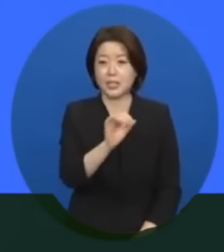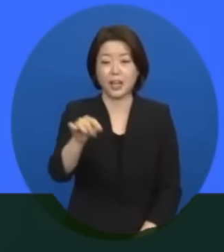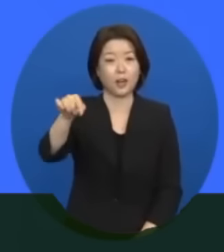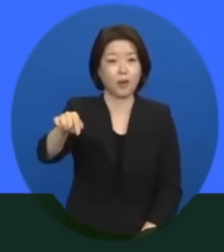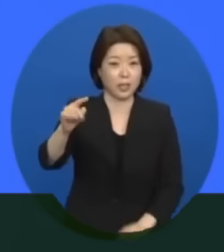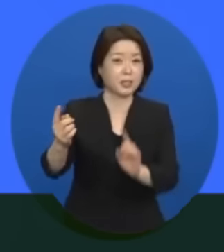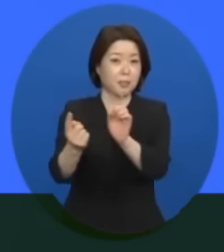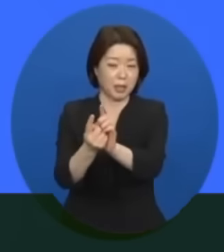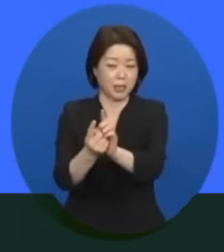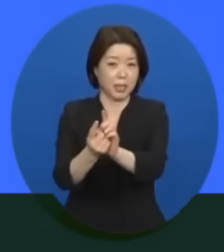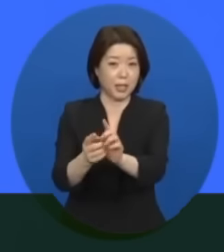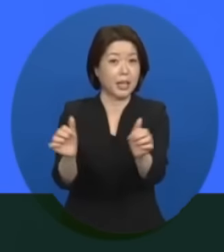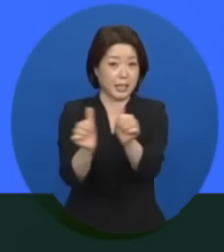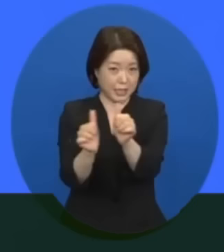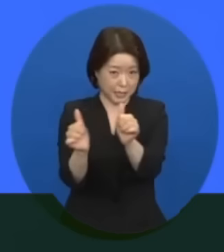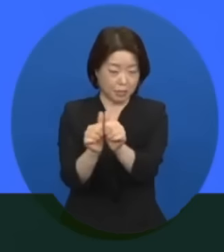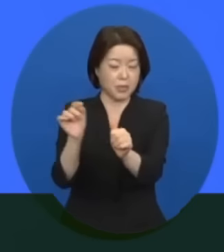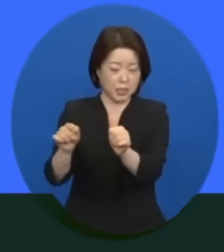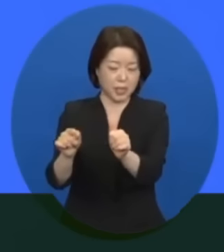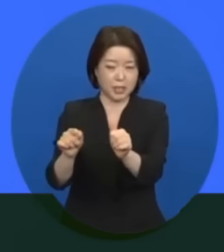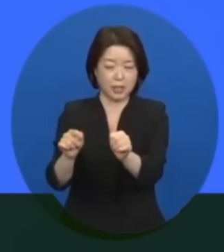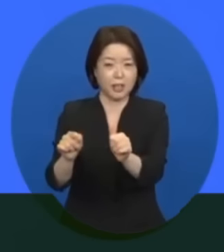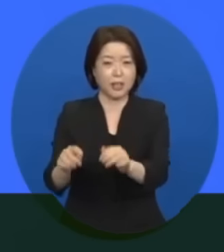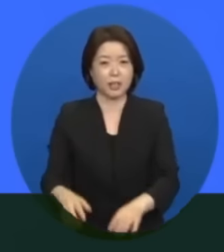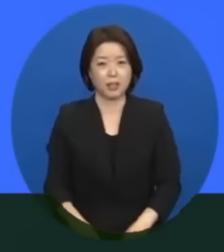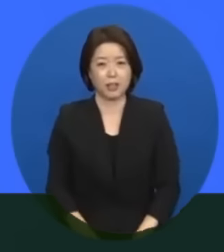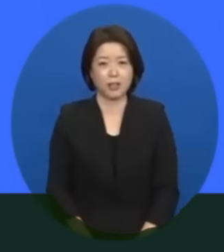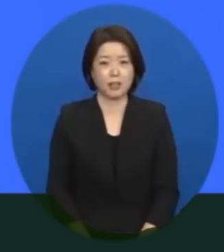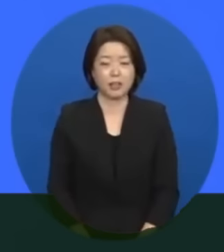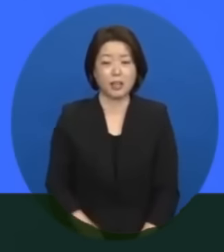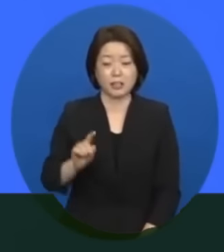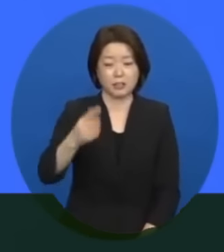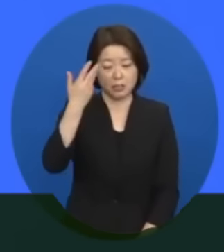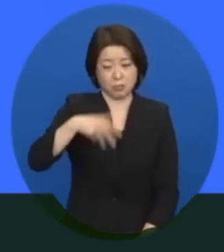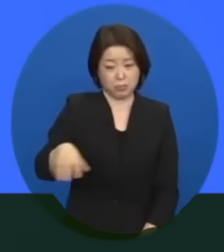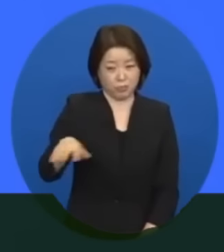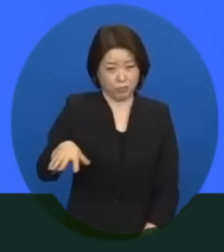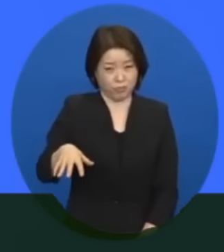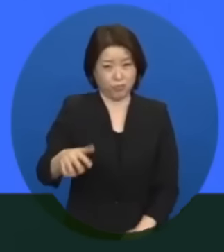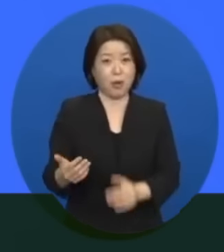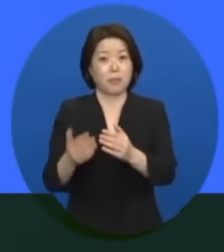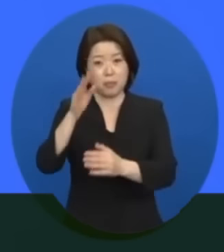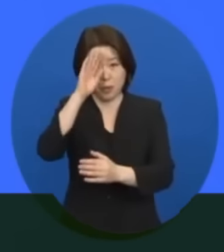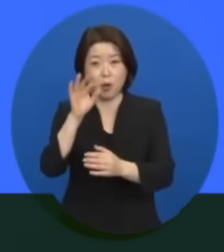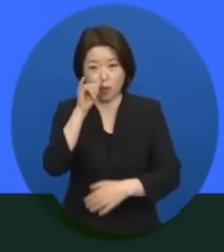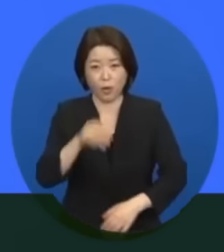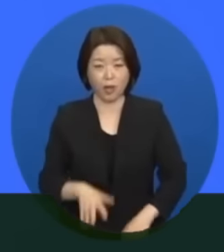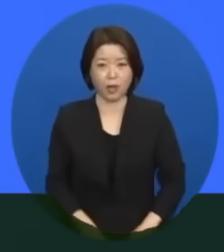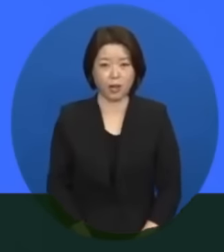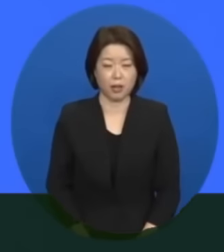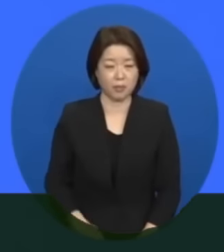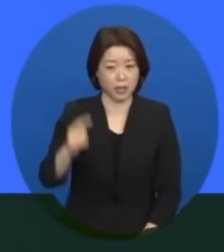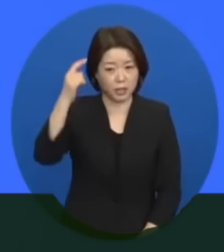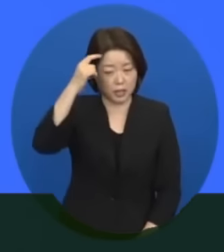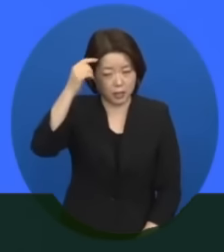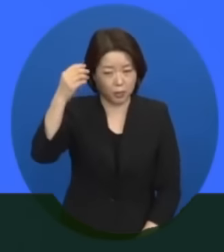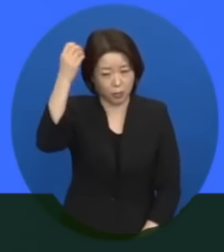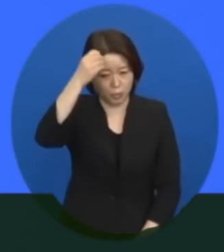사람이 여자가 아니고 남자입니다 남자로 돼 있어요 성경에 보면 근데 그가 중풍병 걸렸습니다 오늘로 말하면네 졸중